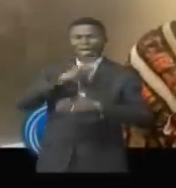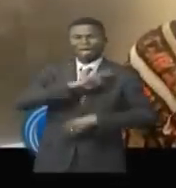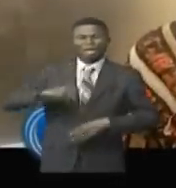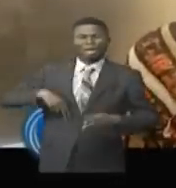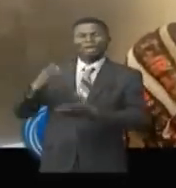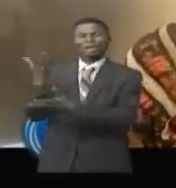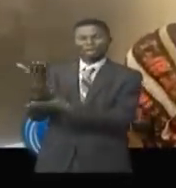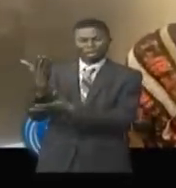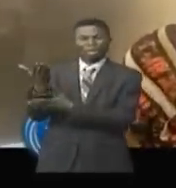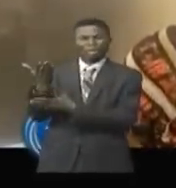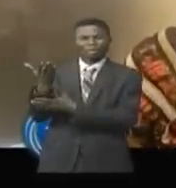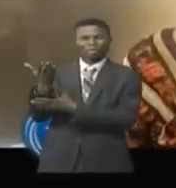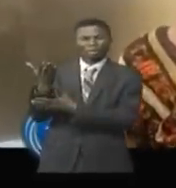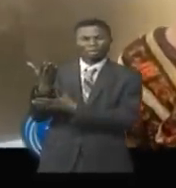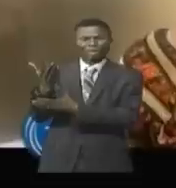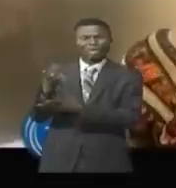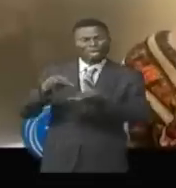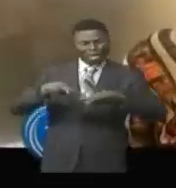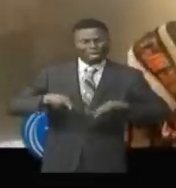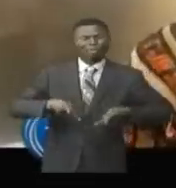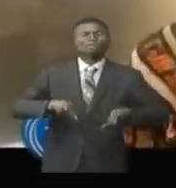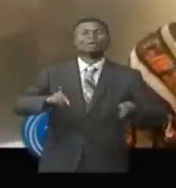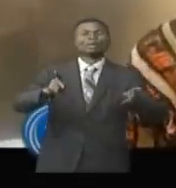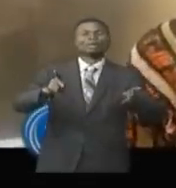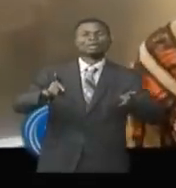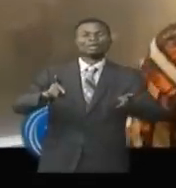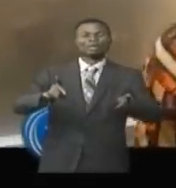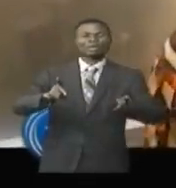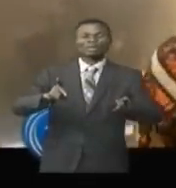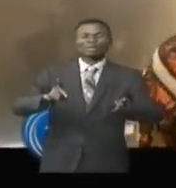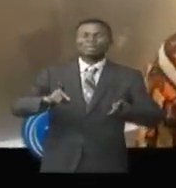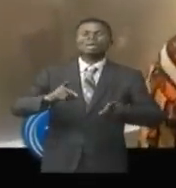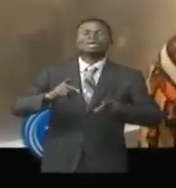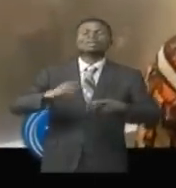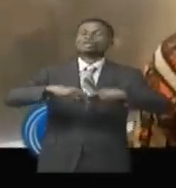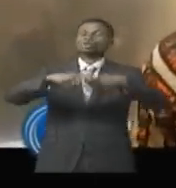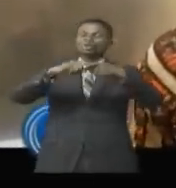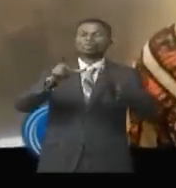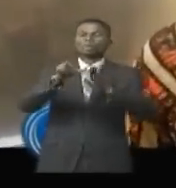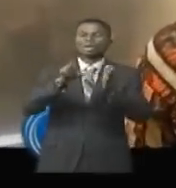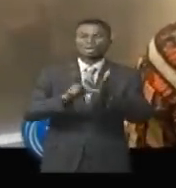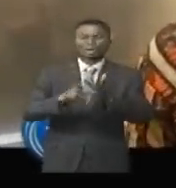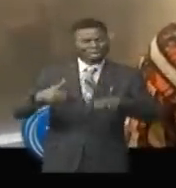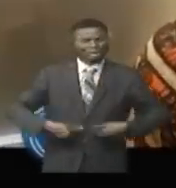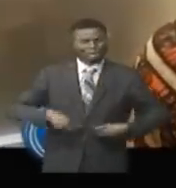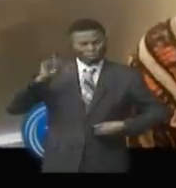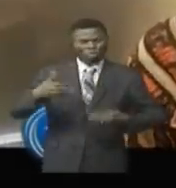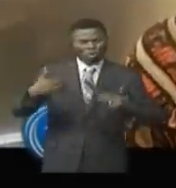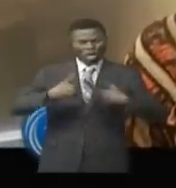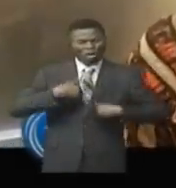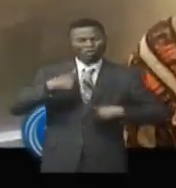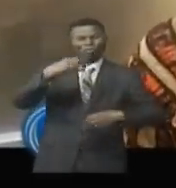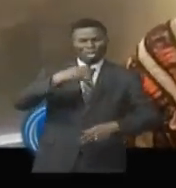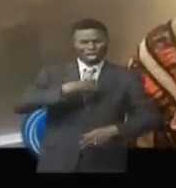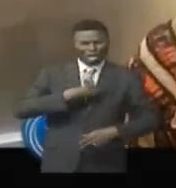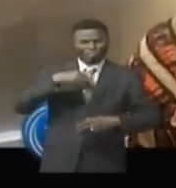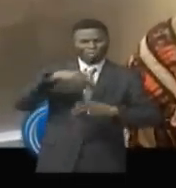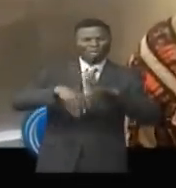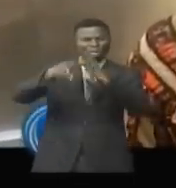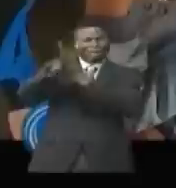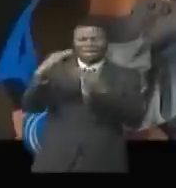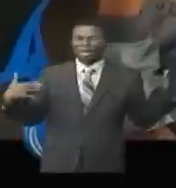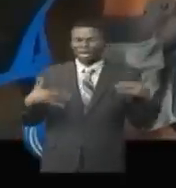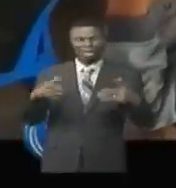demander la permission de revenir pour expliquer. Les jeunes doivent avoir la foi en Dieu, de ne pas